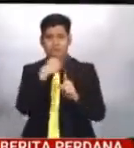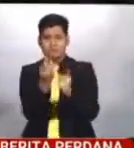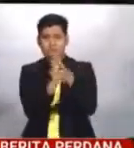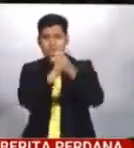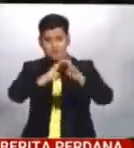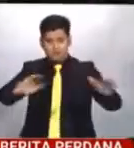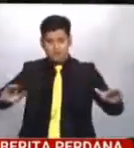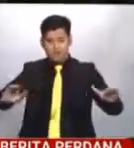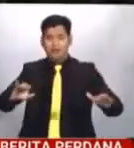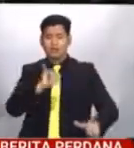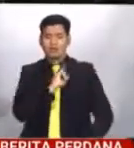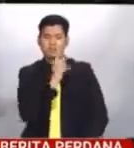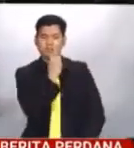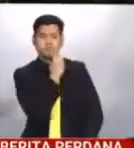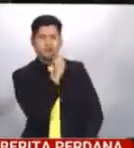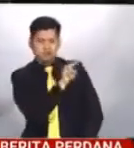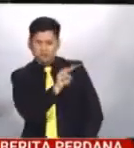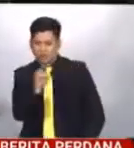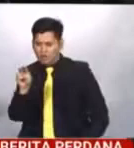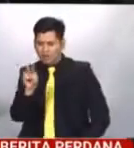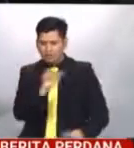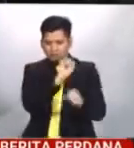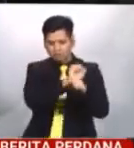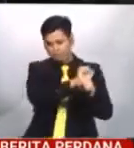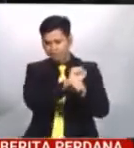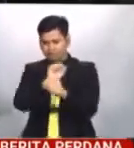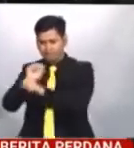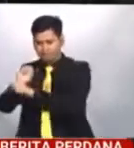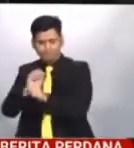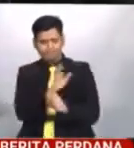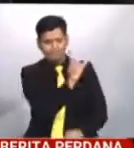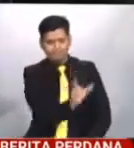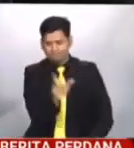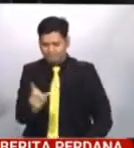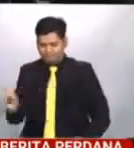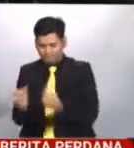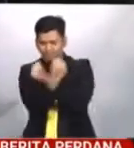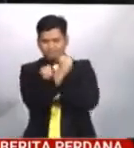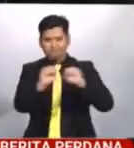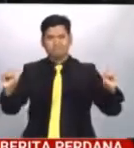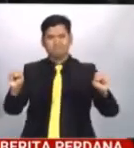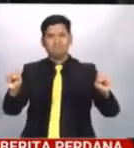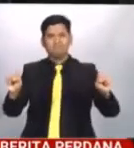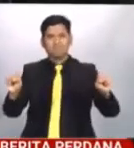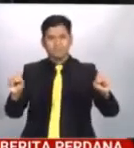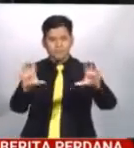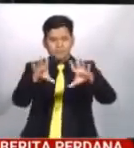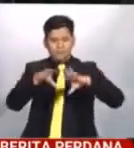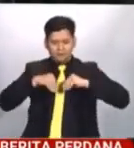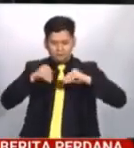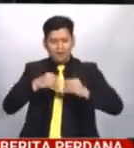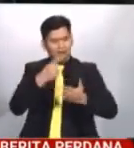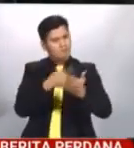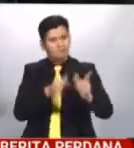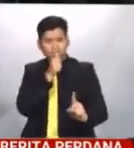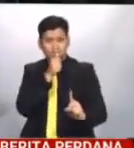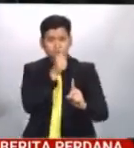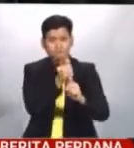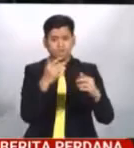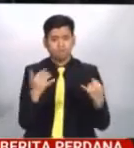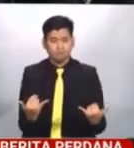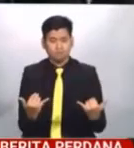Saya memastikan petugas-petugas dalam keadaan sedia dan sentiasa menerima apa-apa arahan terkini